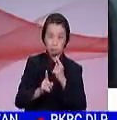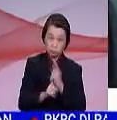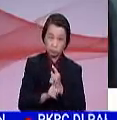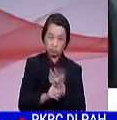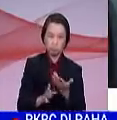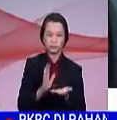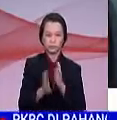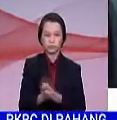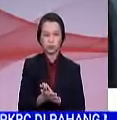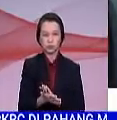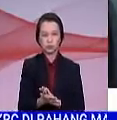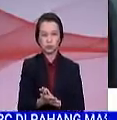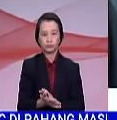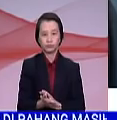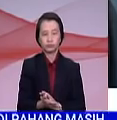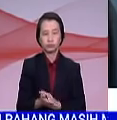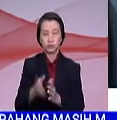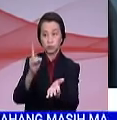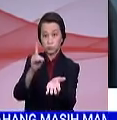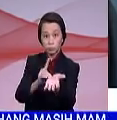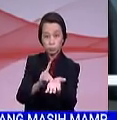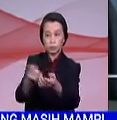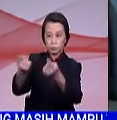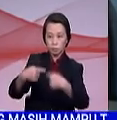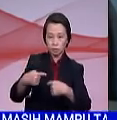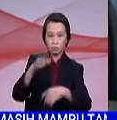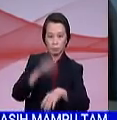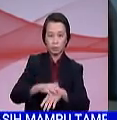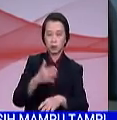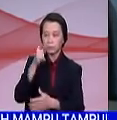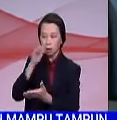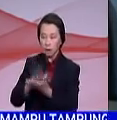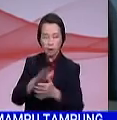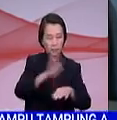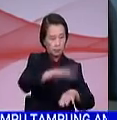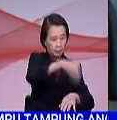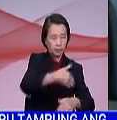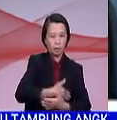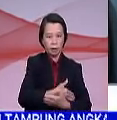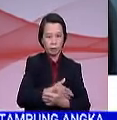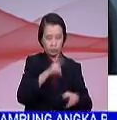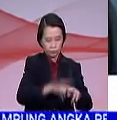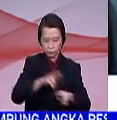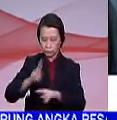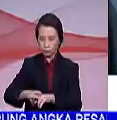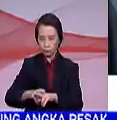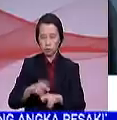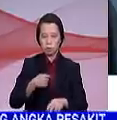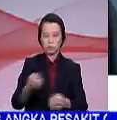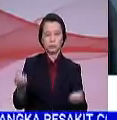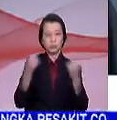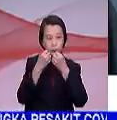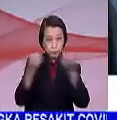Jadi pihak doktor datang, panggil isteri saya, panggil anak saya yang duduk depan saya ni, beritahu